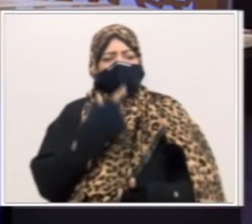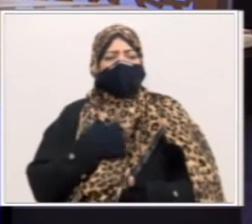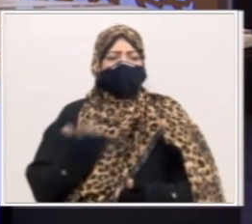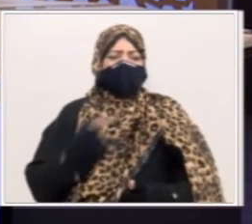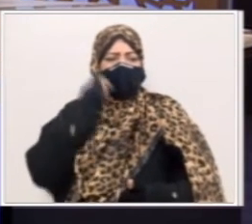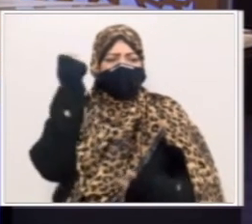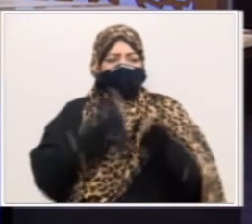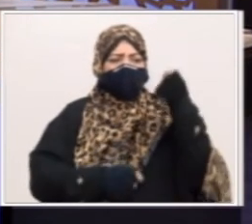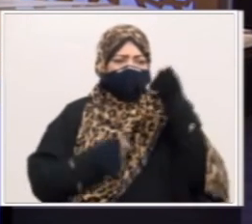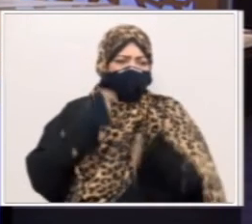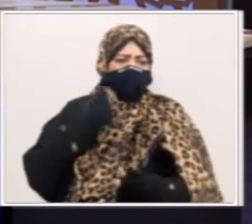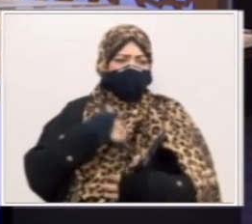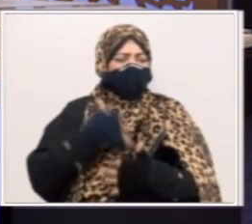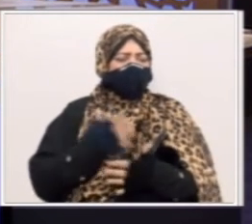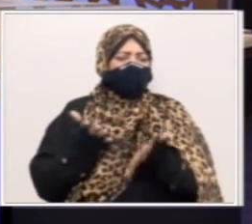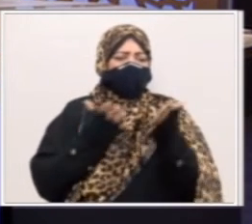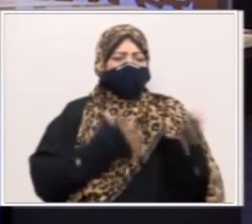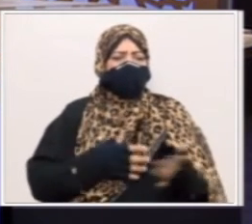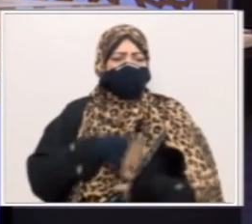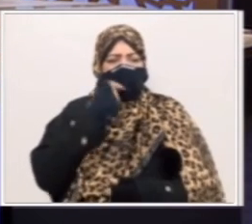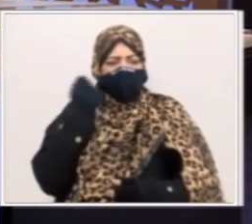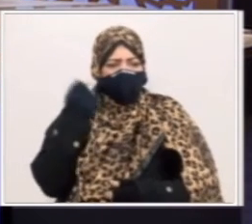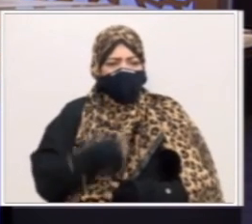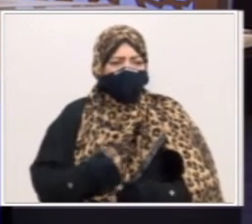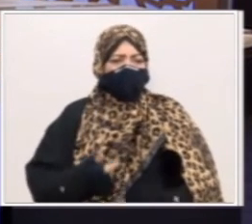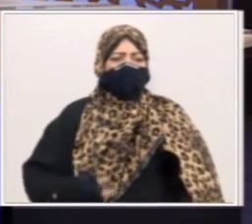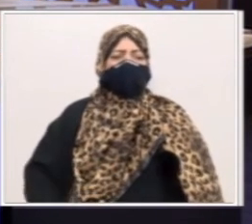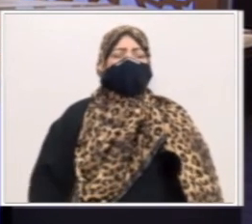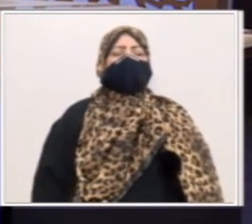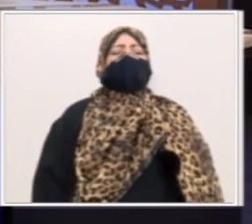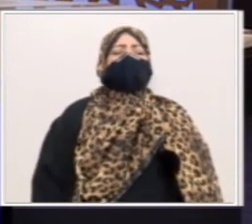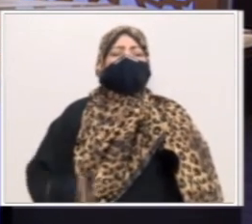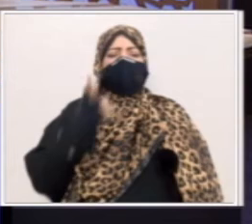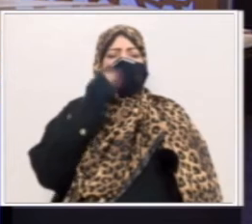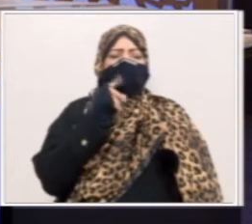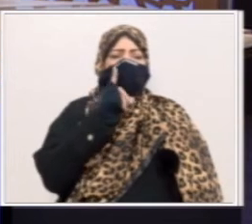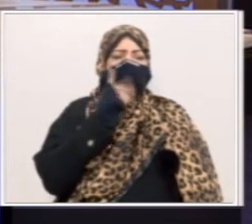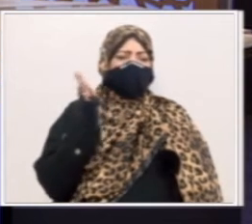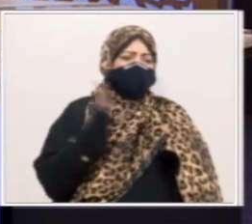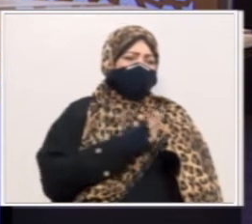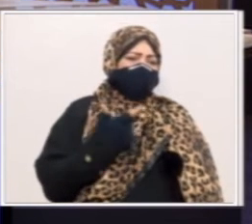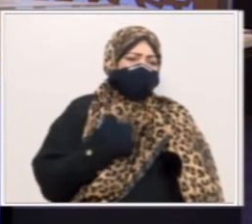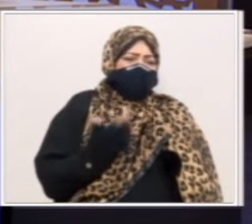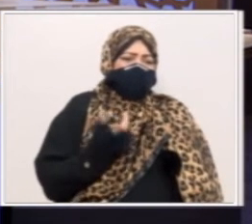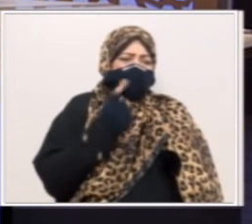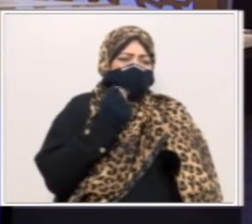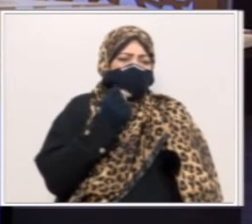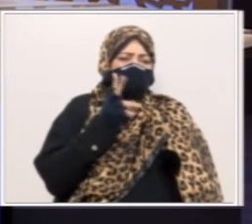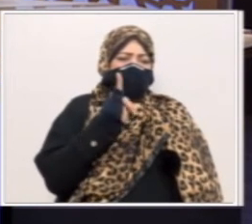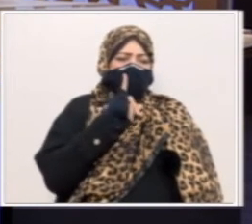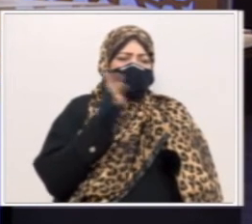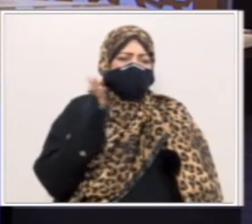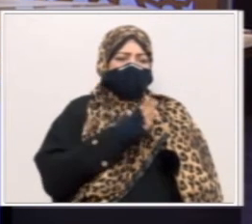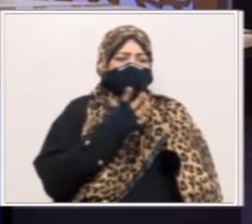توالي لابو لام، البو الام ميتين ما عنديش وين نمشي. هذا اللي حاضر يا اخت ليلى. حاضر سمعت جوابك انت، اتركي باقي